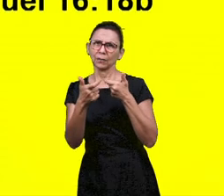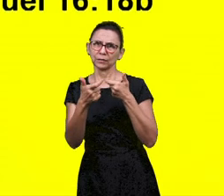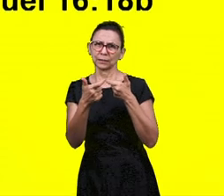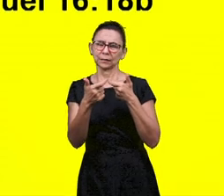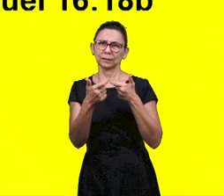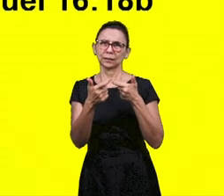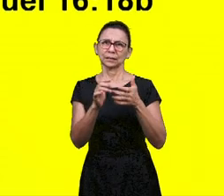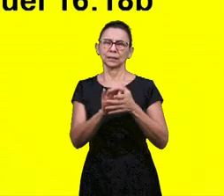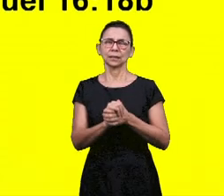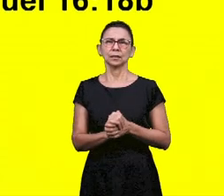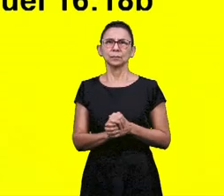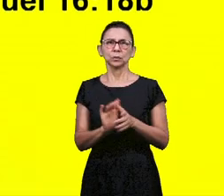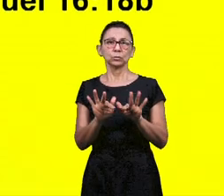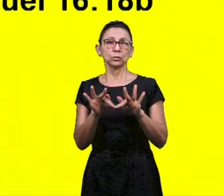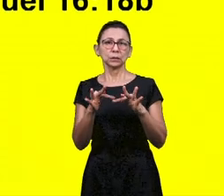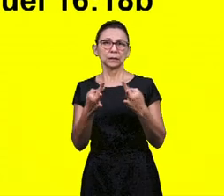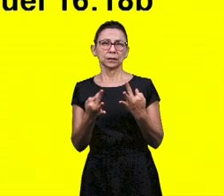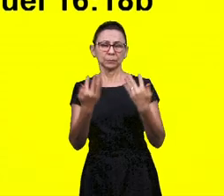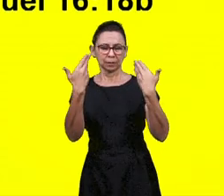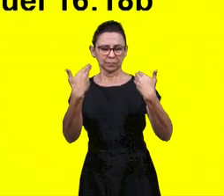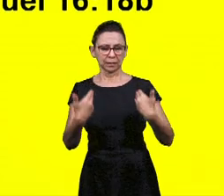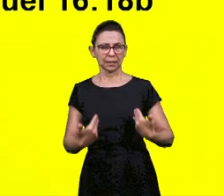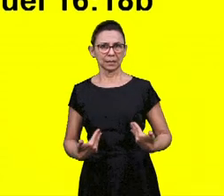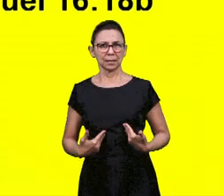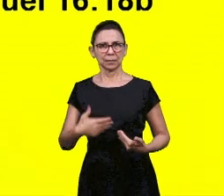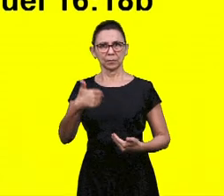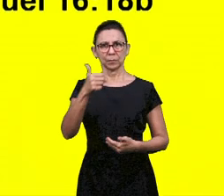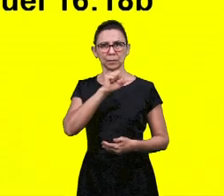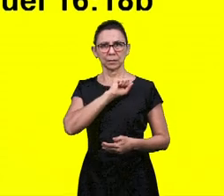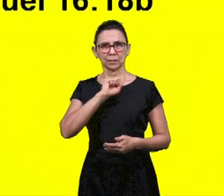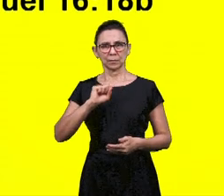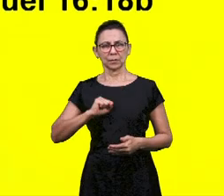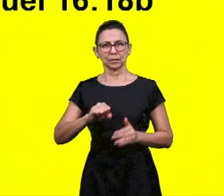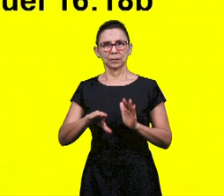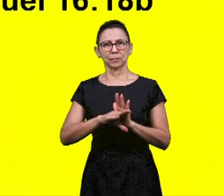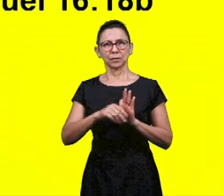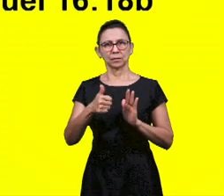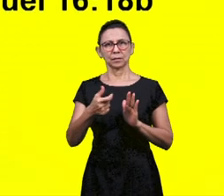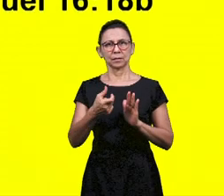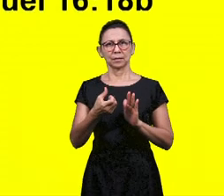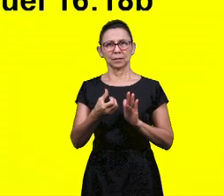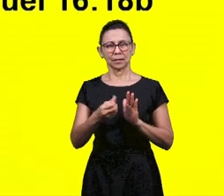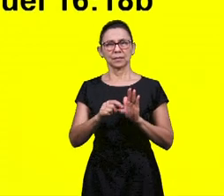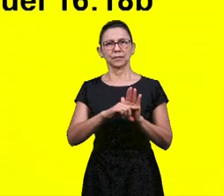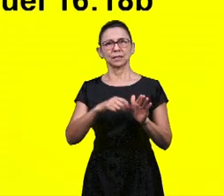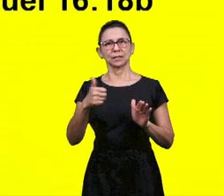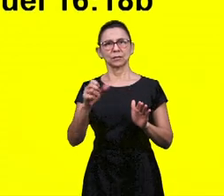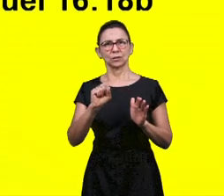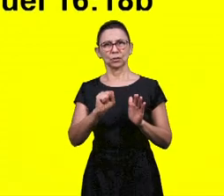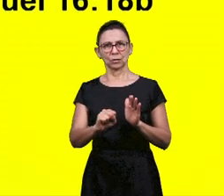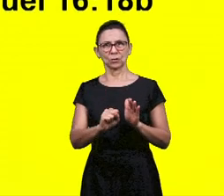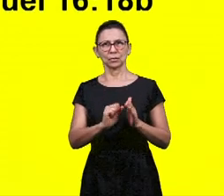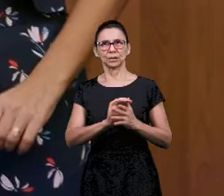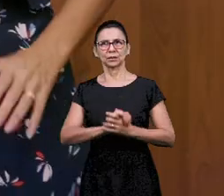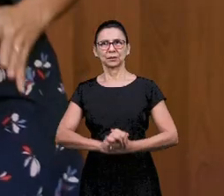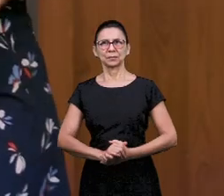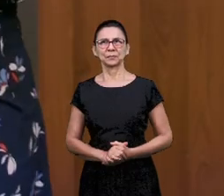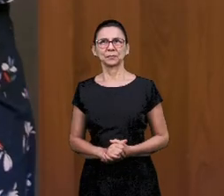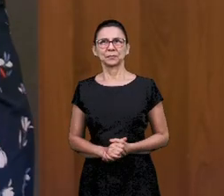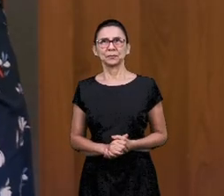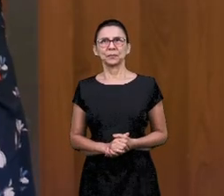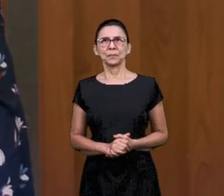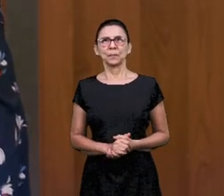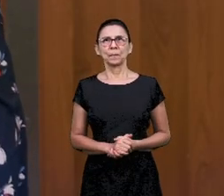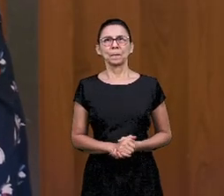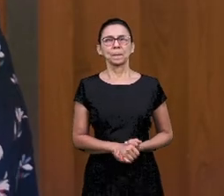Le Seigneur est avec lui. 1 Samuel, chapitre 16, verset 18, de deuxième partie. Nous